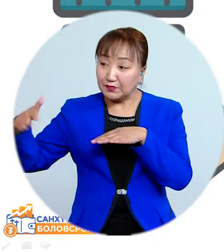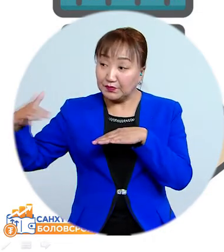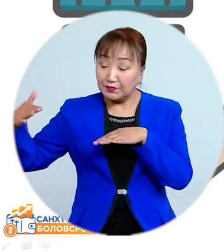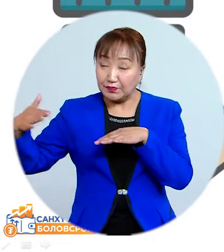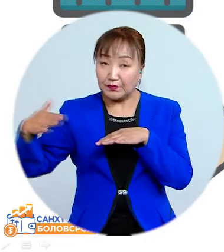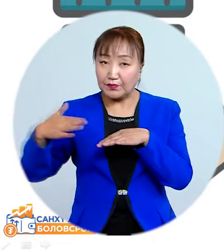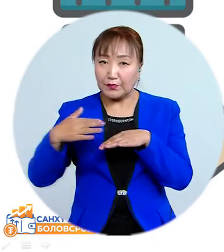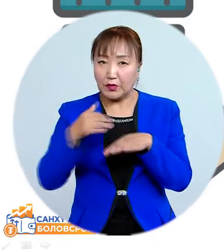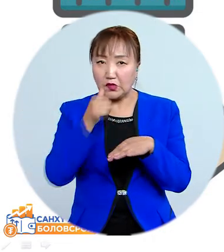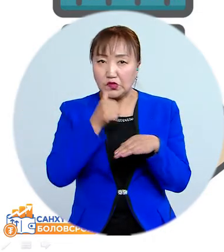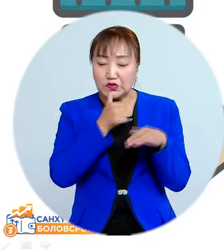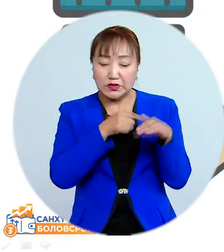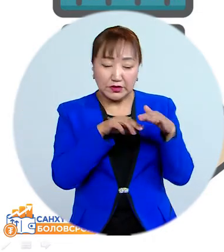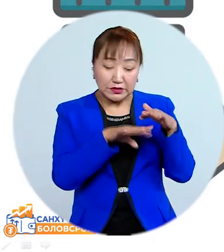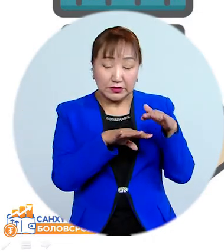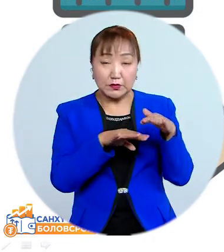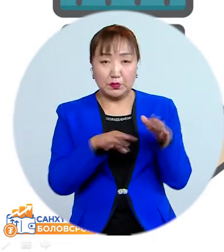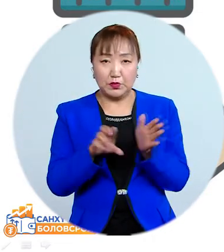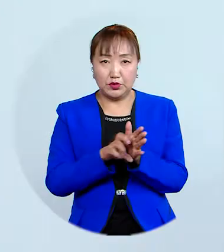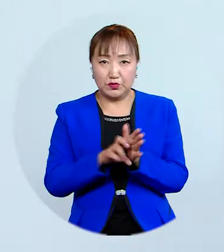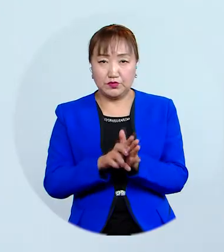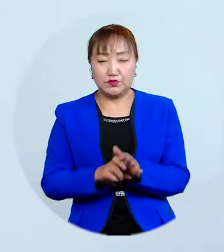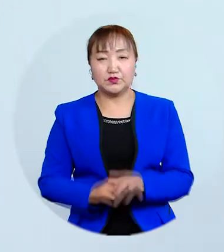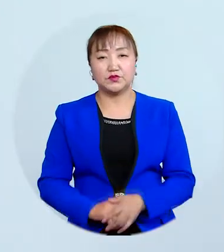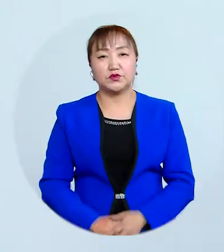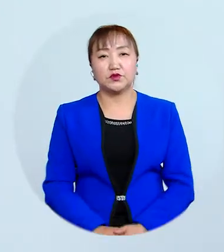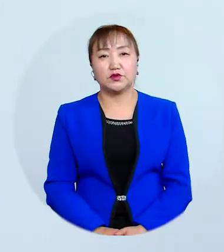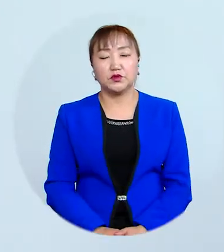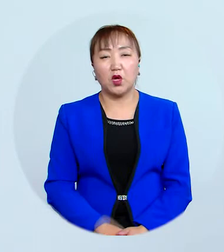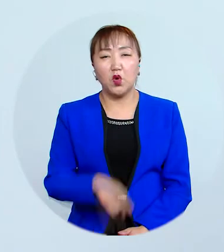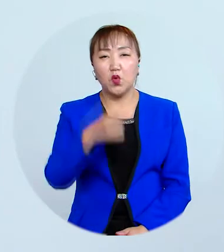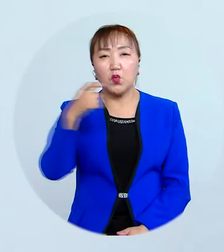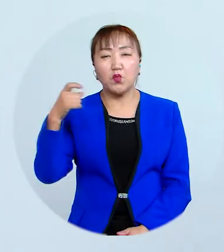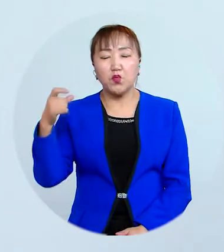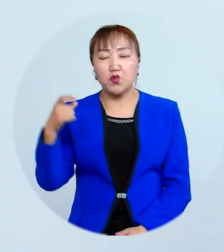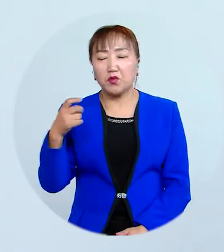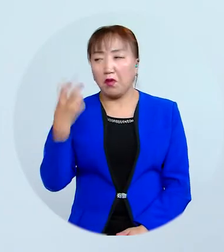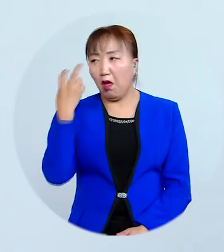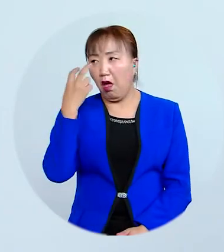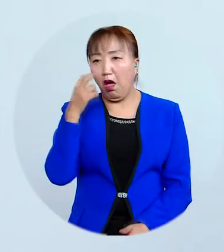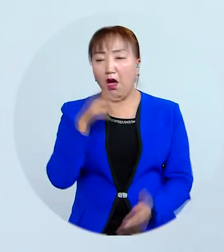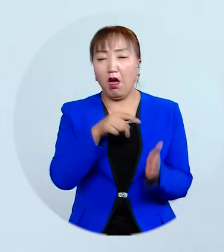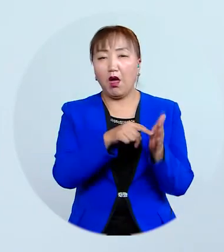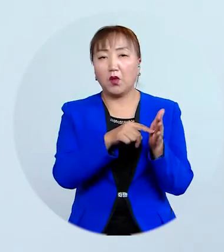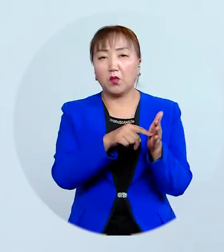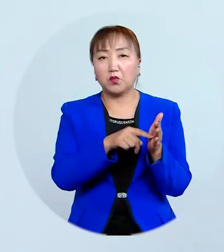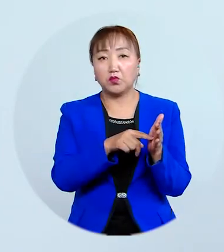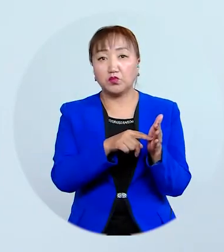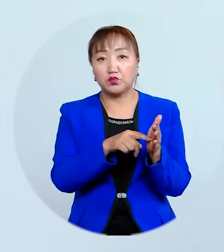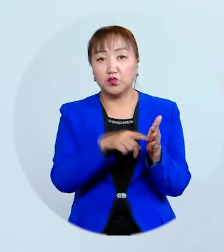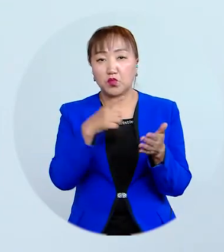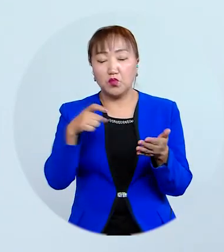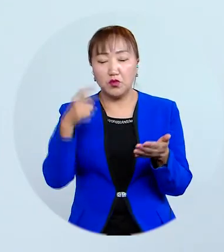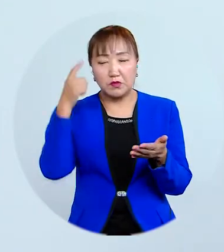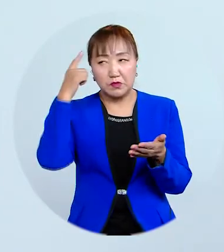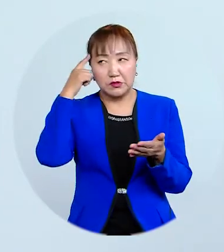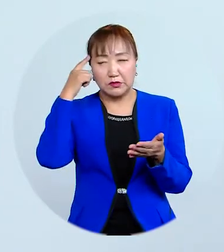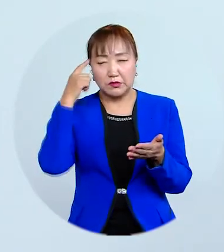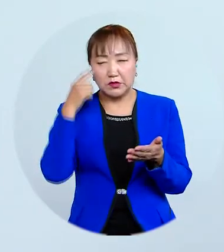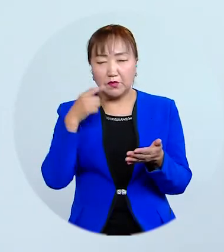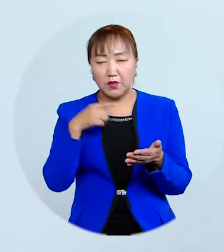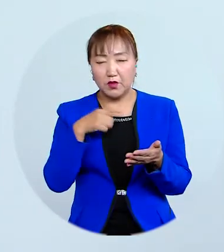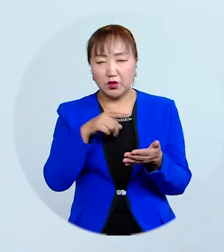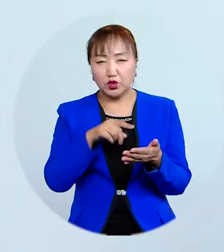хэлээд нууц үгээ хийчих нэ. За мөн нууц үгээ хин нэгэнд одоо харуулсан ч юм уу те эсвэл хин нэгэн мэдсэн юм шиг